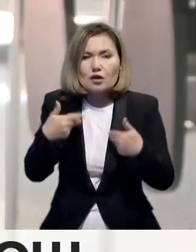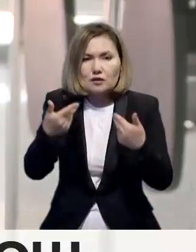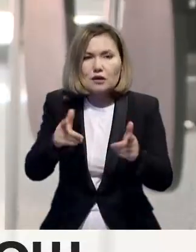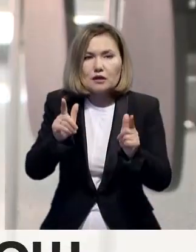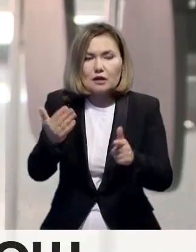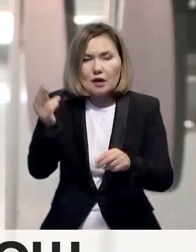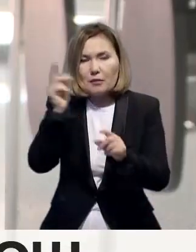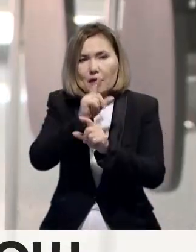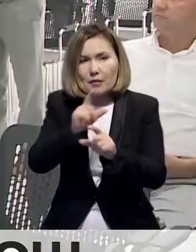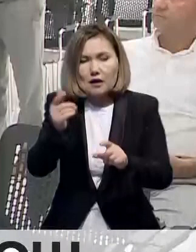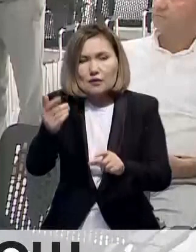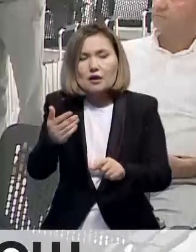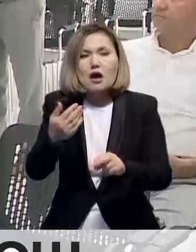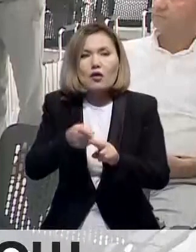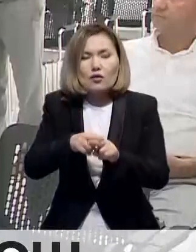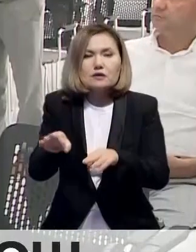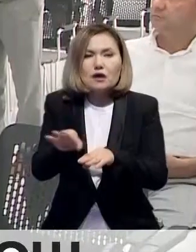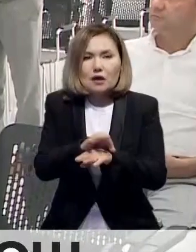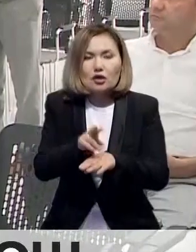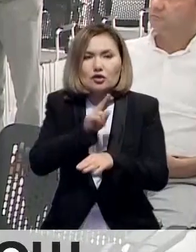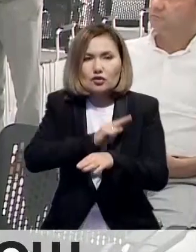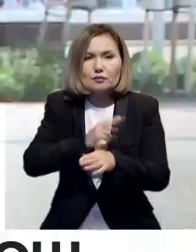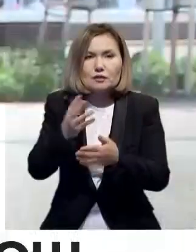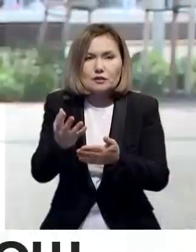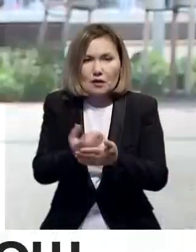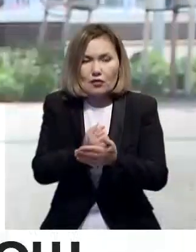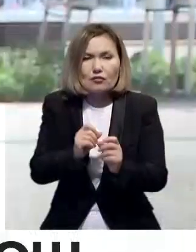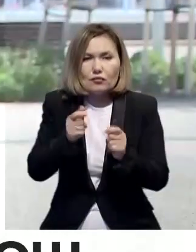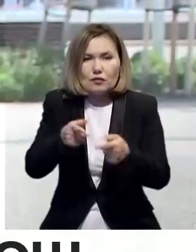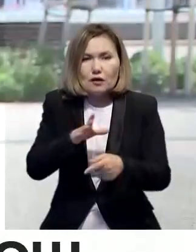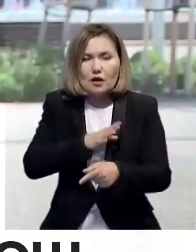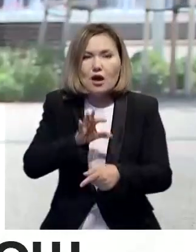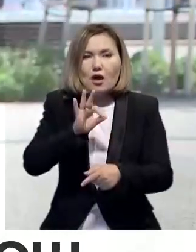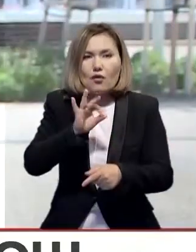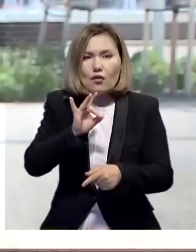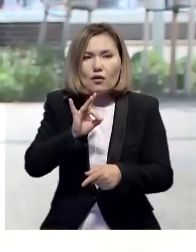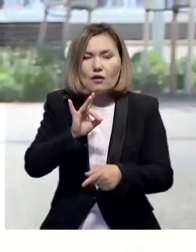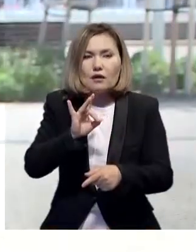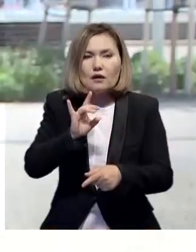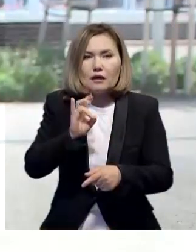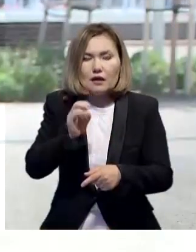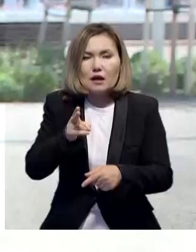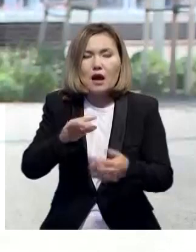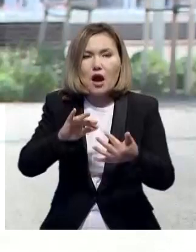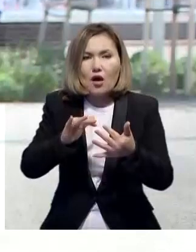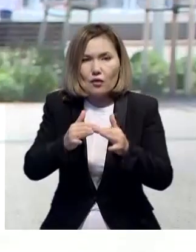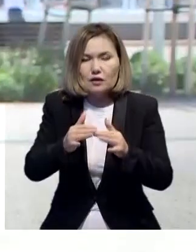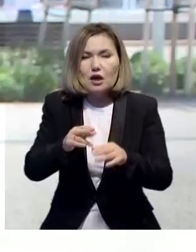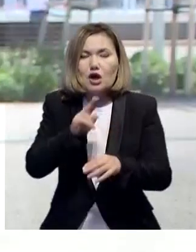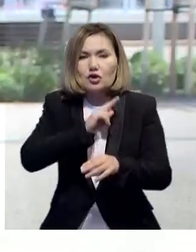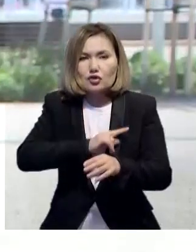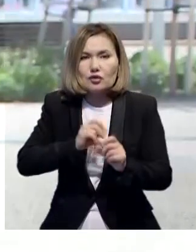аудандағы мектептердің бірінен өзіне де келіншегіне де жұмыс тауып қайтыпты. Сол Өрнек деген ауылдан жұмыс табылды бізге. Келіншегіме маған сол